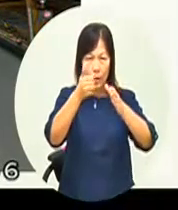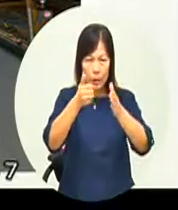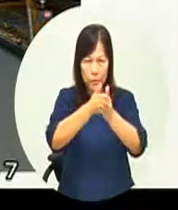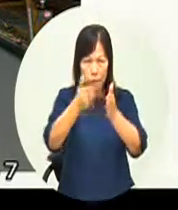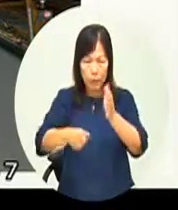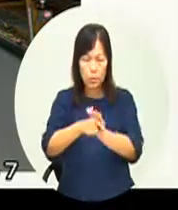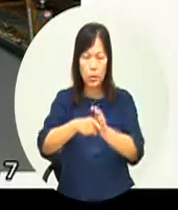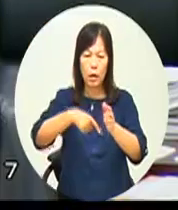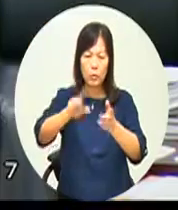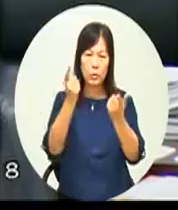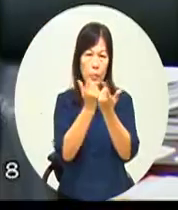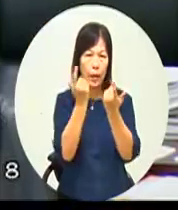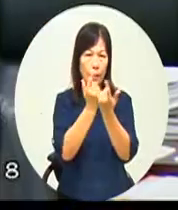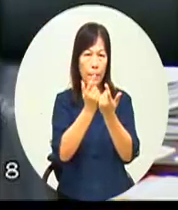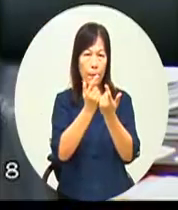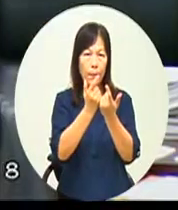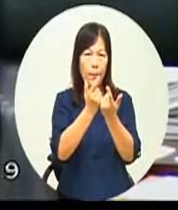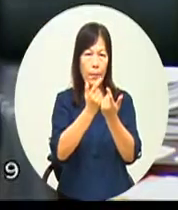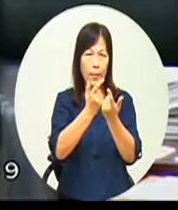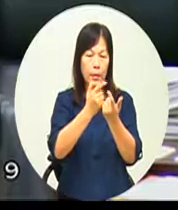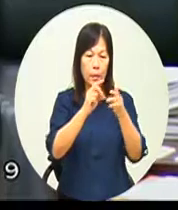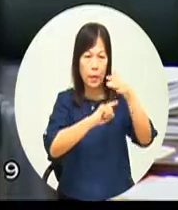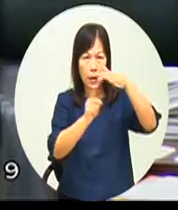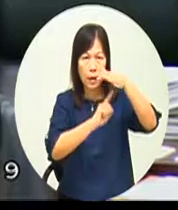北上高速公路的车辆